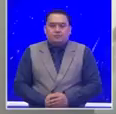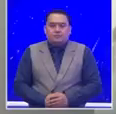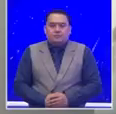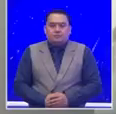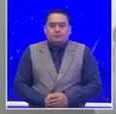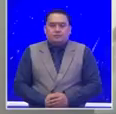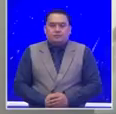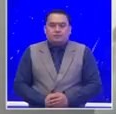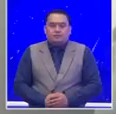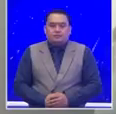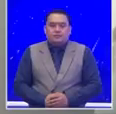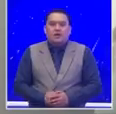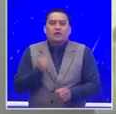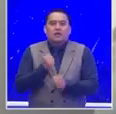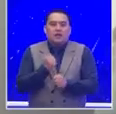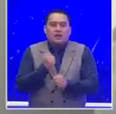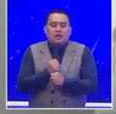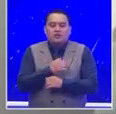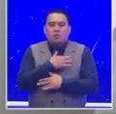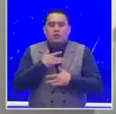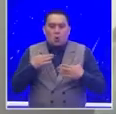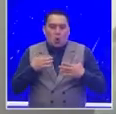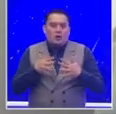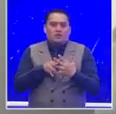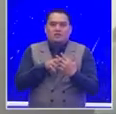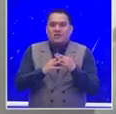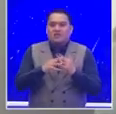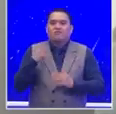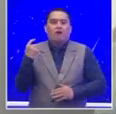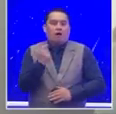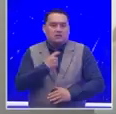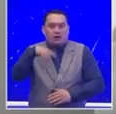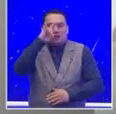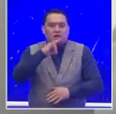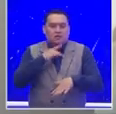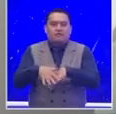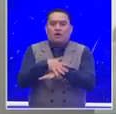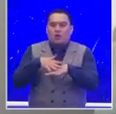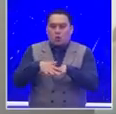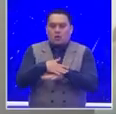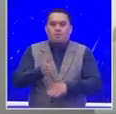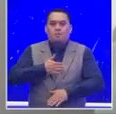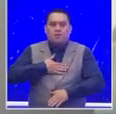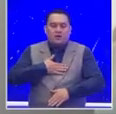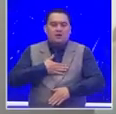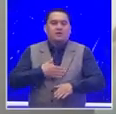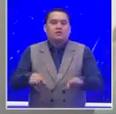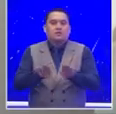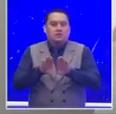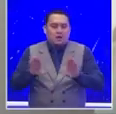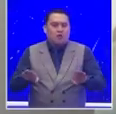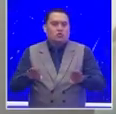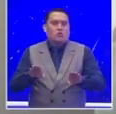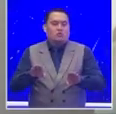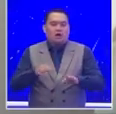Делается очень много для малого и среднего бизнеса, для сельского хозяйства, для народа Казахстана. И мы относимся к этому